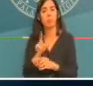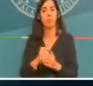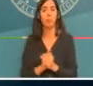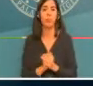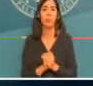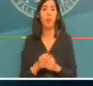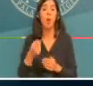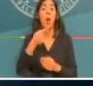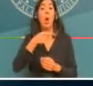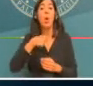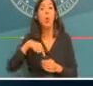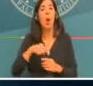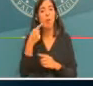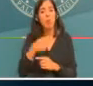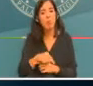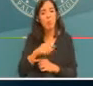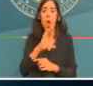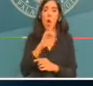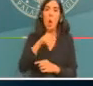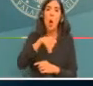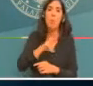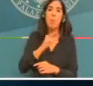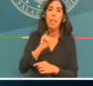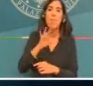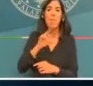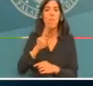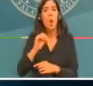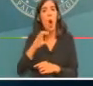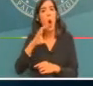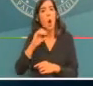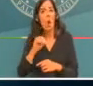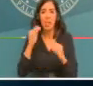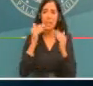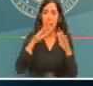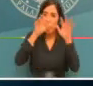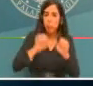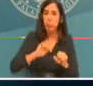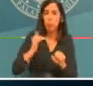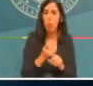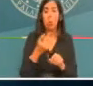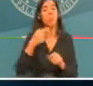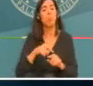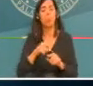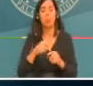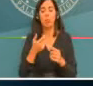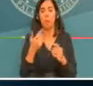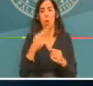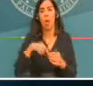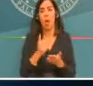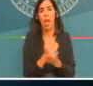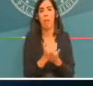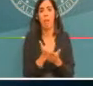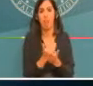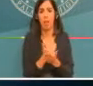tutti bisogna muoversi solo per motivi di lavoro di salute di studio di